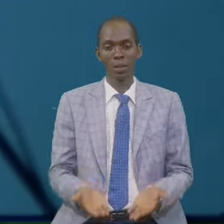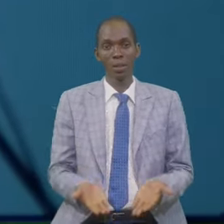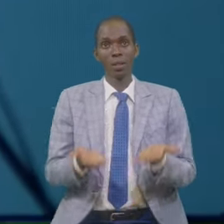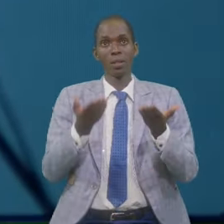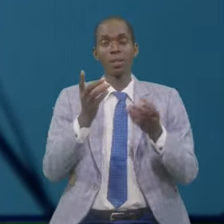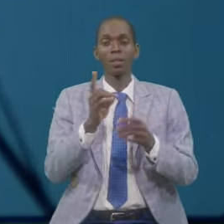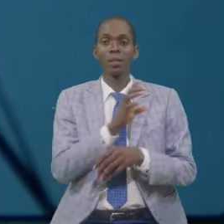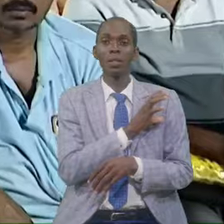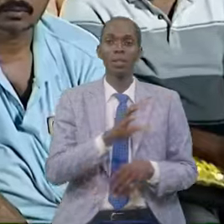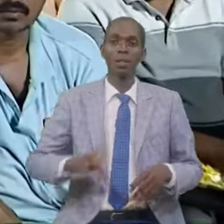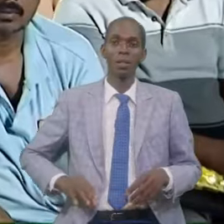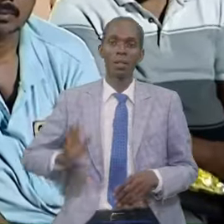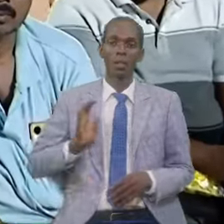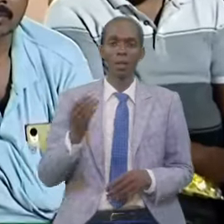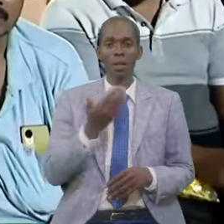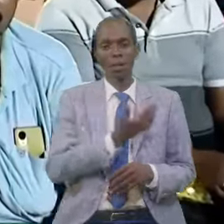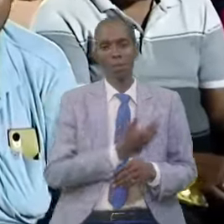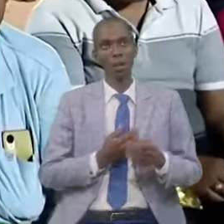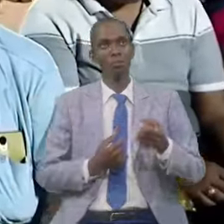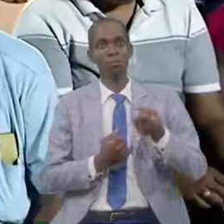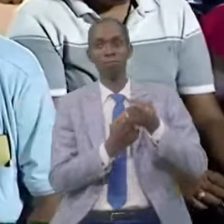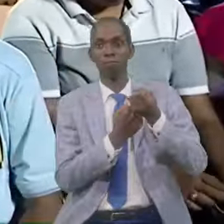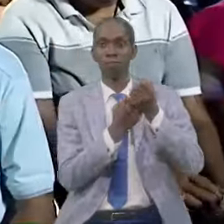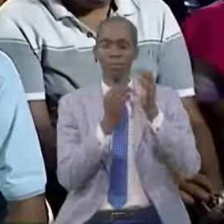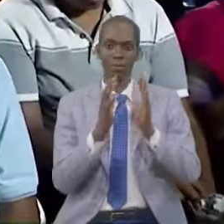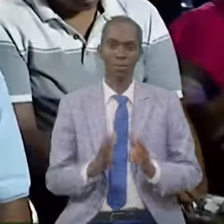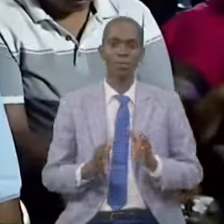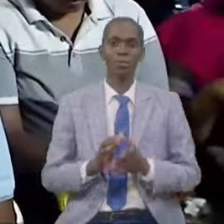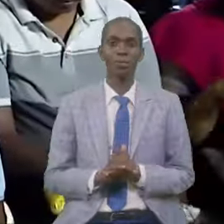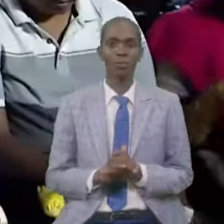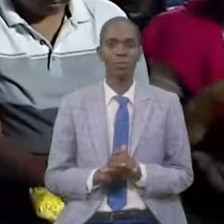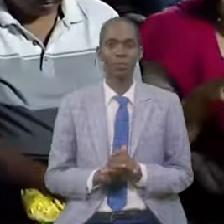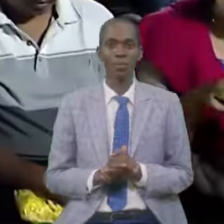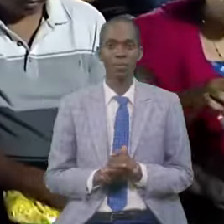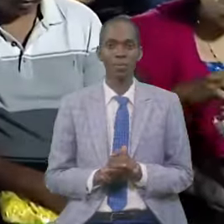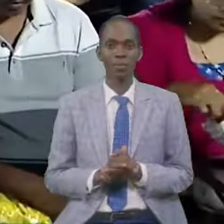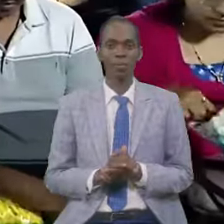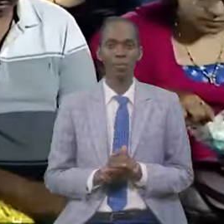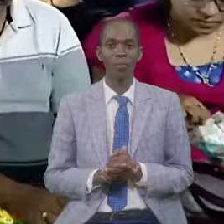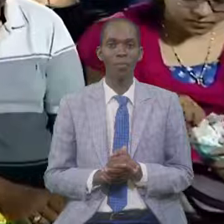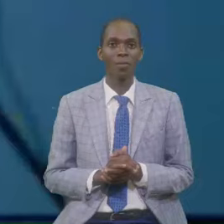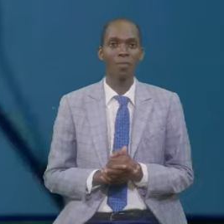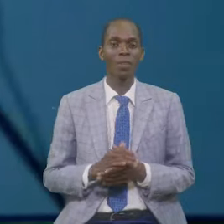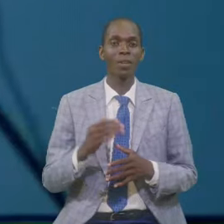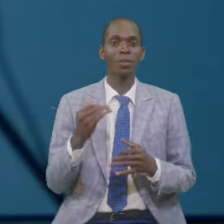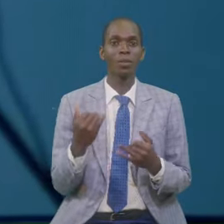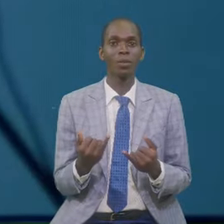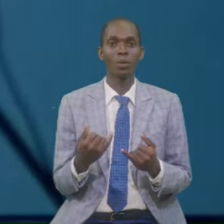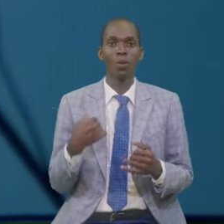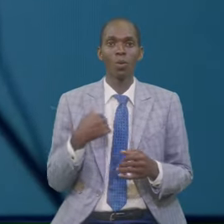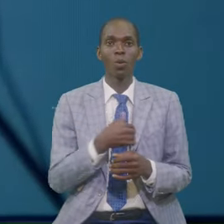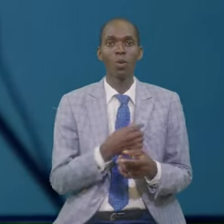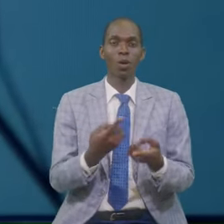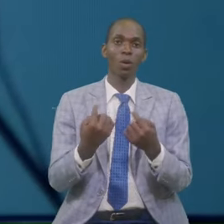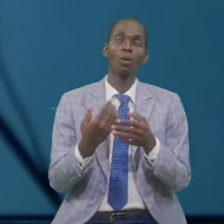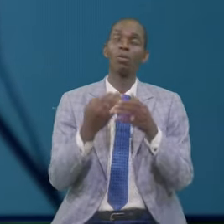our advocate. హెచ్చించబడిన క్రీస్తు మన పక్షాన న్యాయవాది. We come before you tonight. తండ్రి,